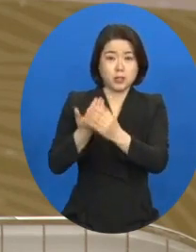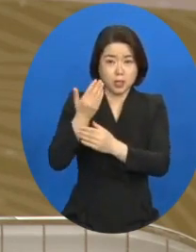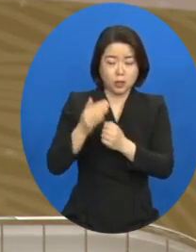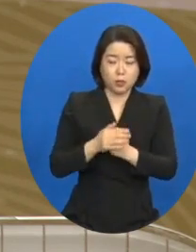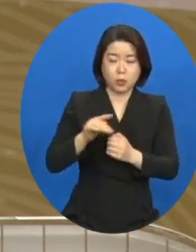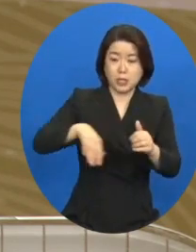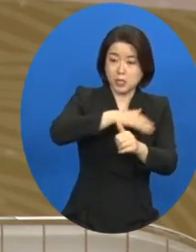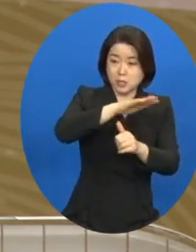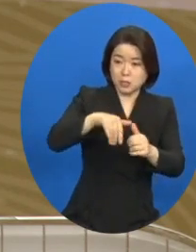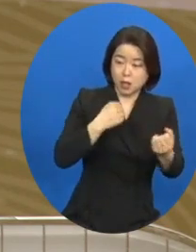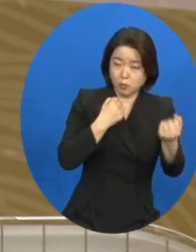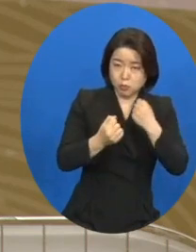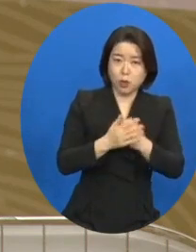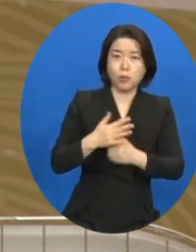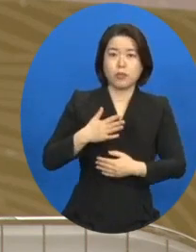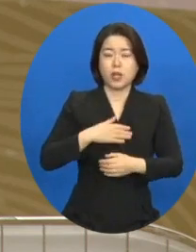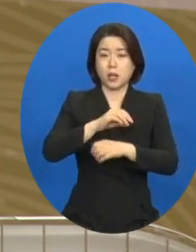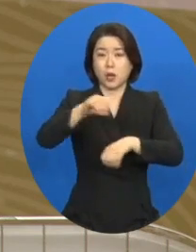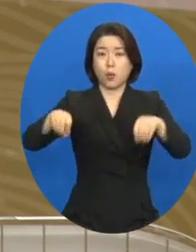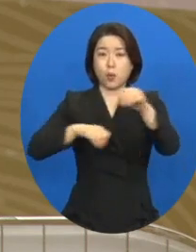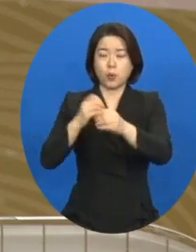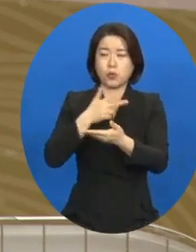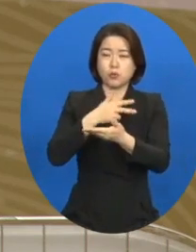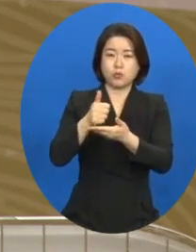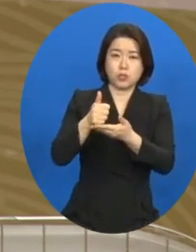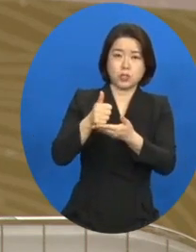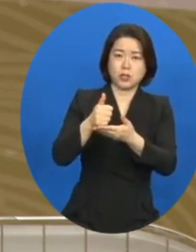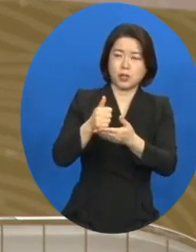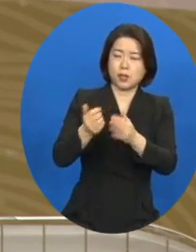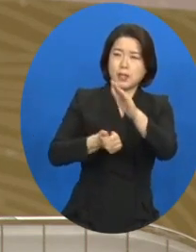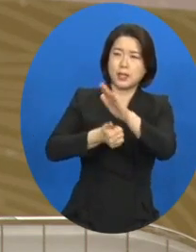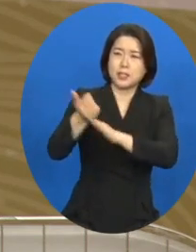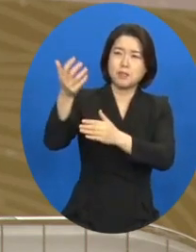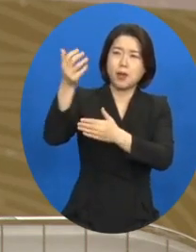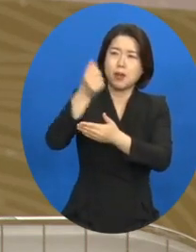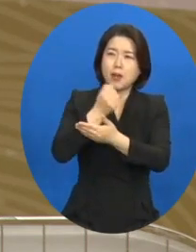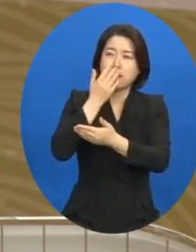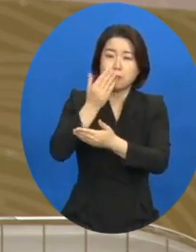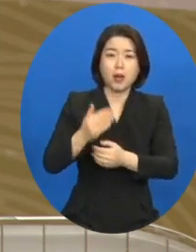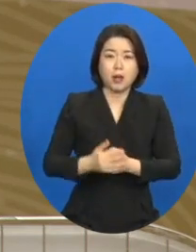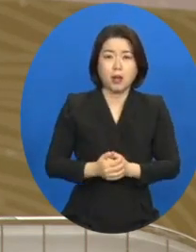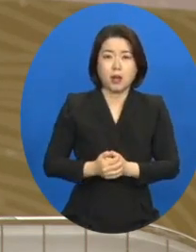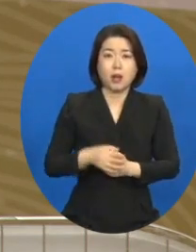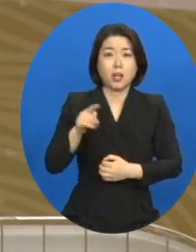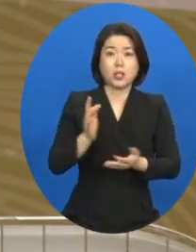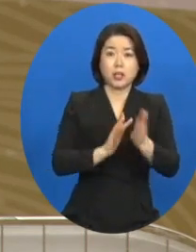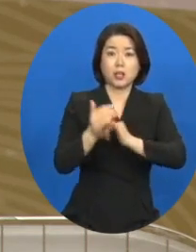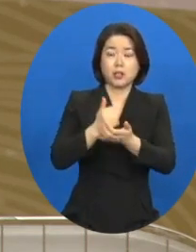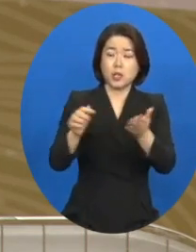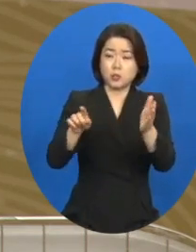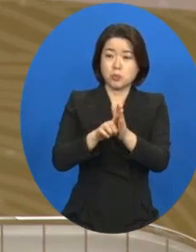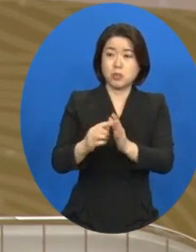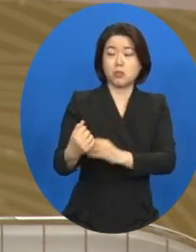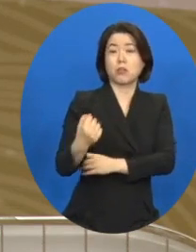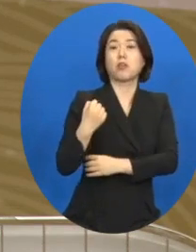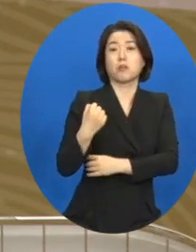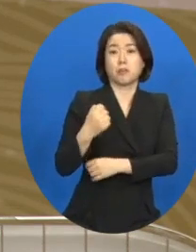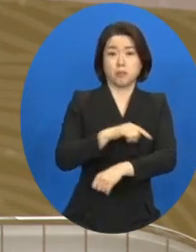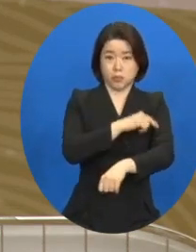이런 상황에서도 내가 오히려 주님께 희망을 가질 수 있잖아요. 그게 예수 믿는